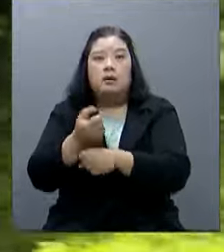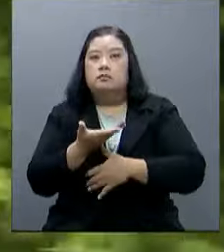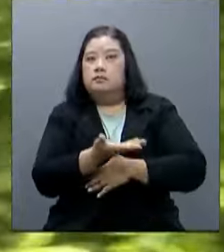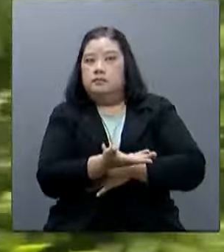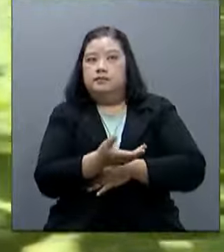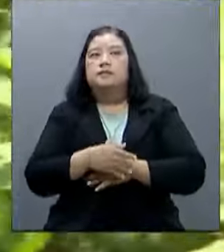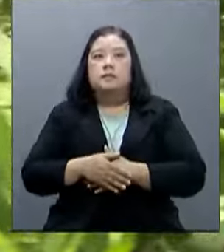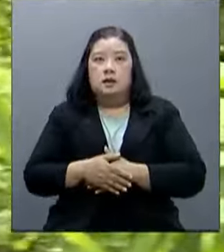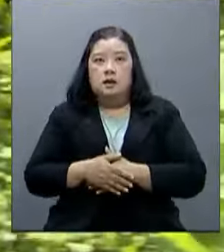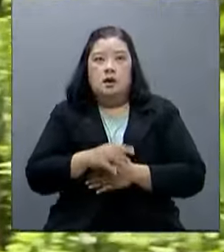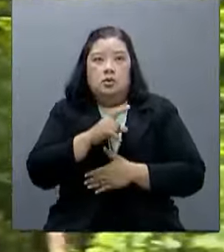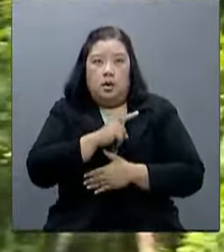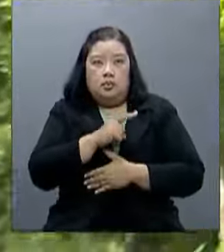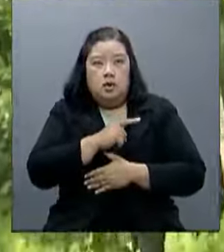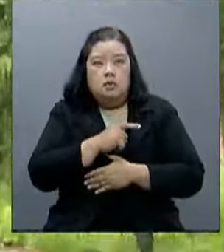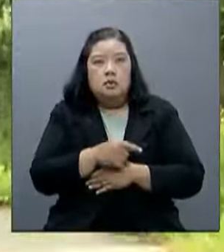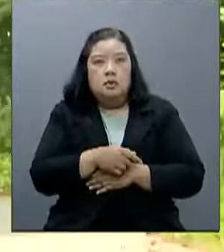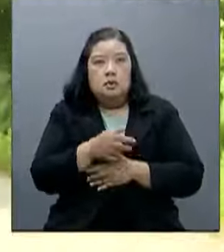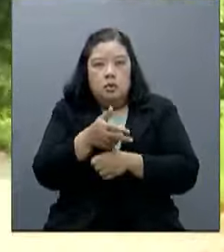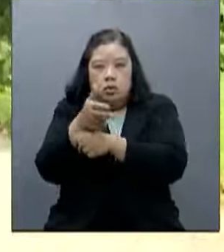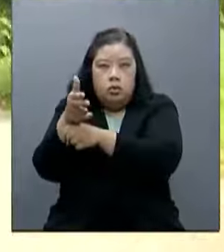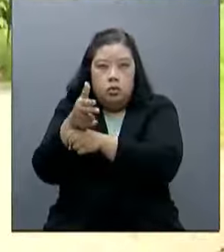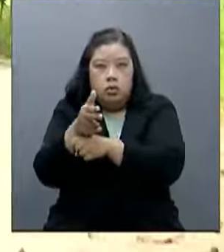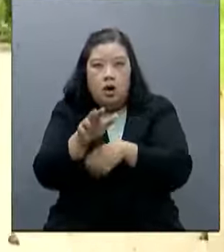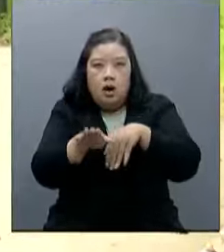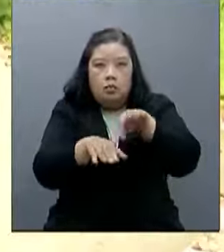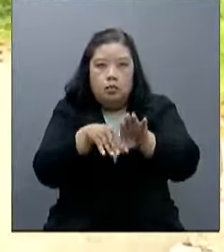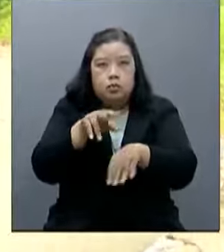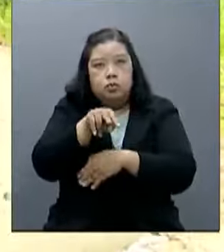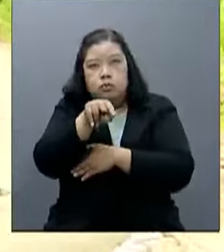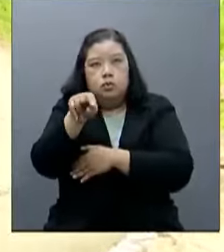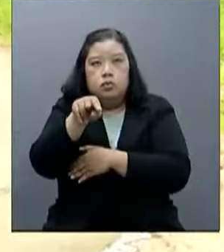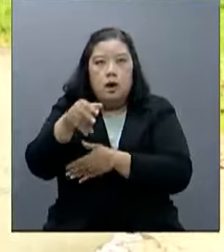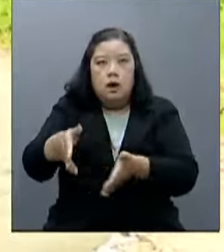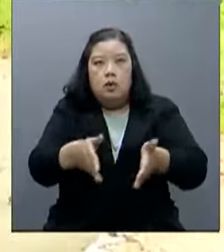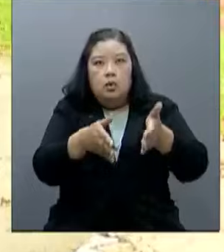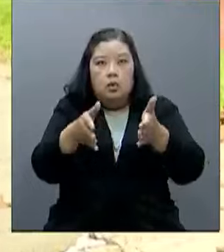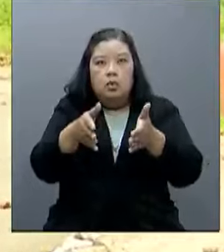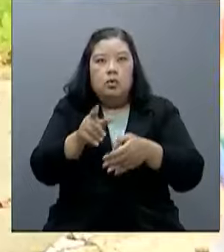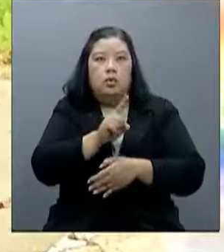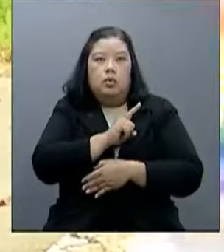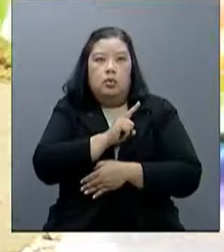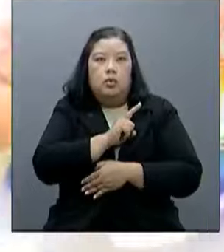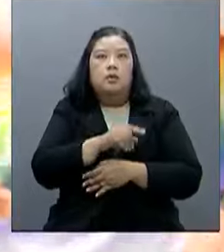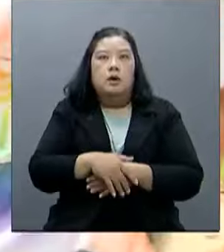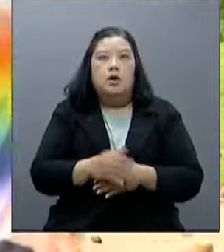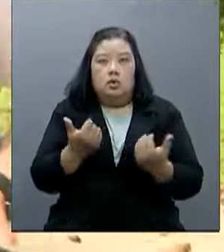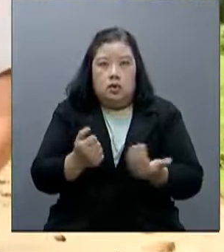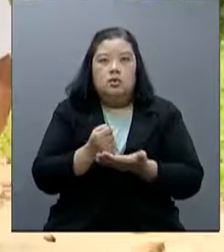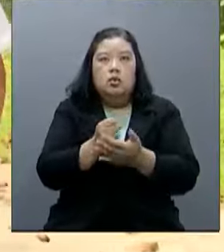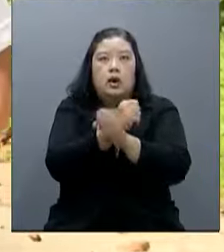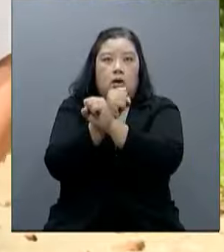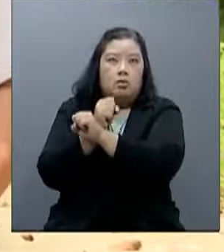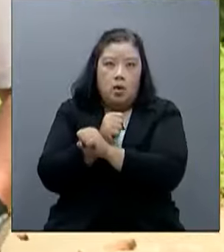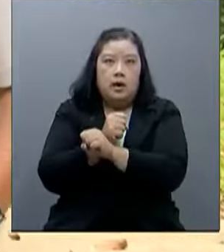ำลังนะคะดูแลความปลอดภัยตลอดเส้นทางที่เป็นเส้นทางเข้าสู่ในเขตรักษาพันธุ์ด้วยนะคะเป็นมาตรการป้องกันเหตุ